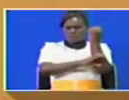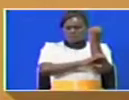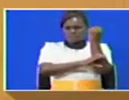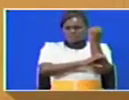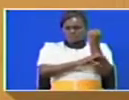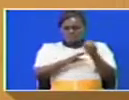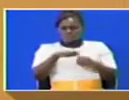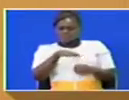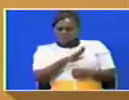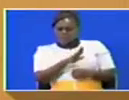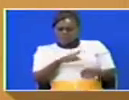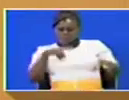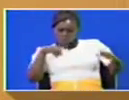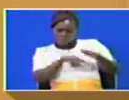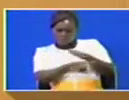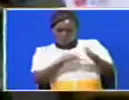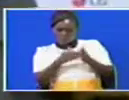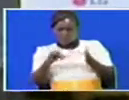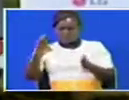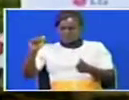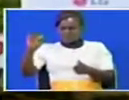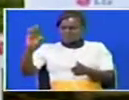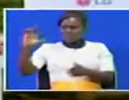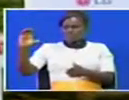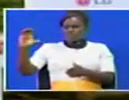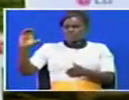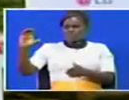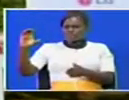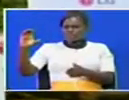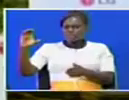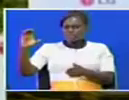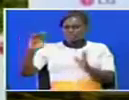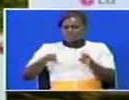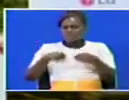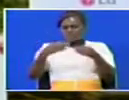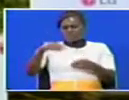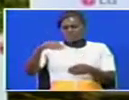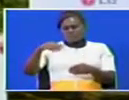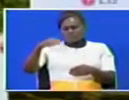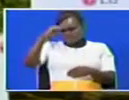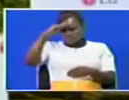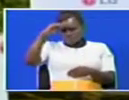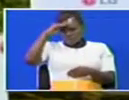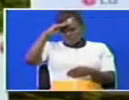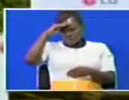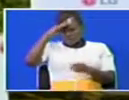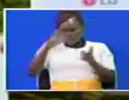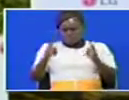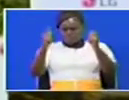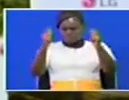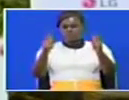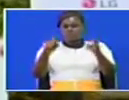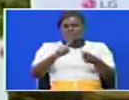Bantambuze ambaye alifunga bao dhidi ya AFC Leopards lililohakikishia wanamvinyo taji la ligi msimu uliopita,